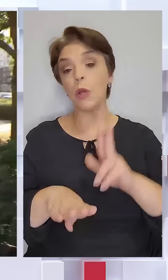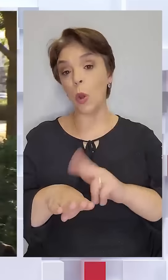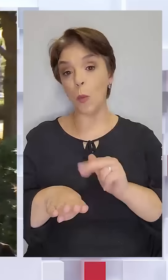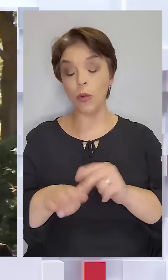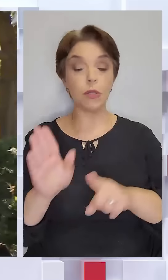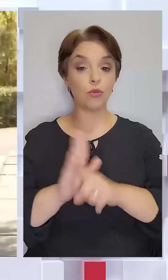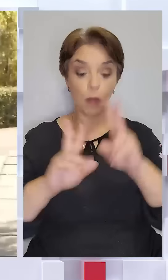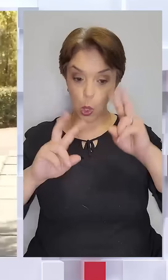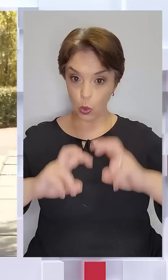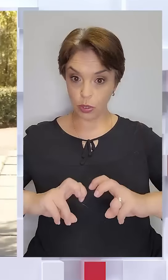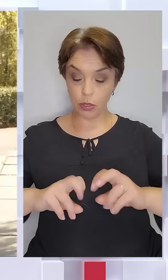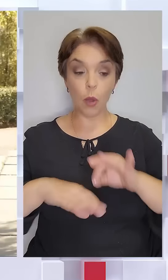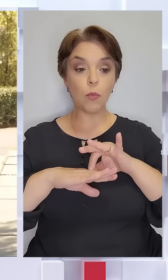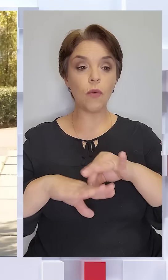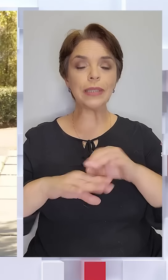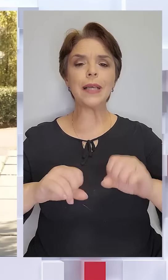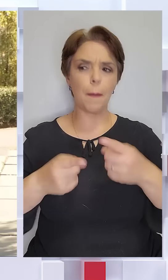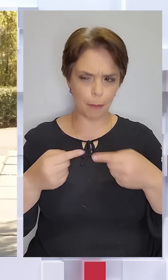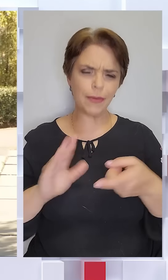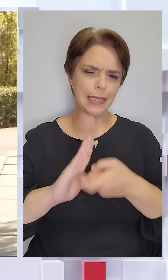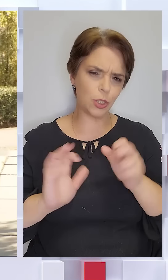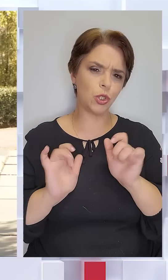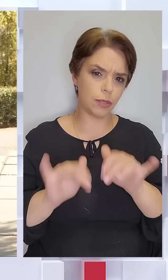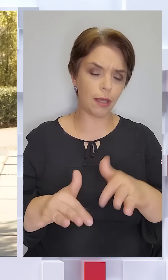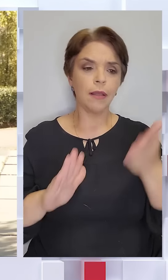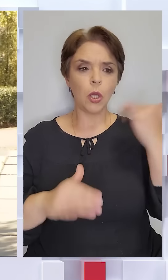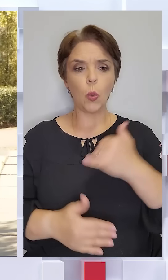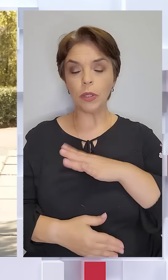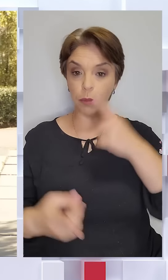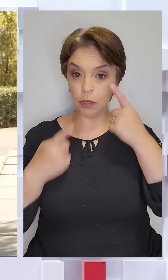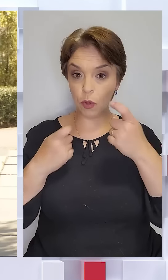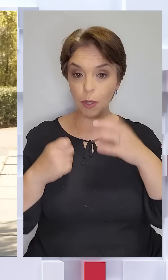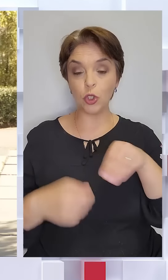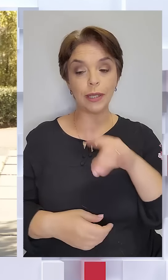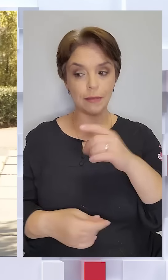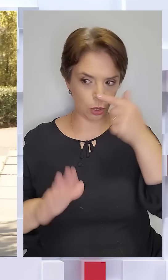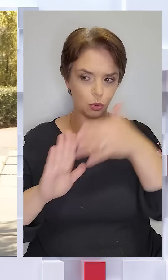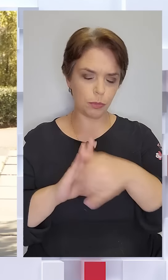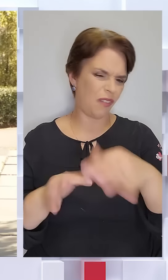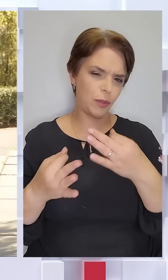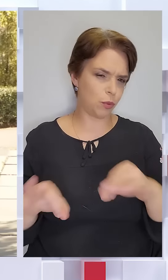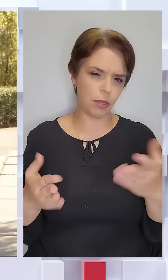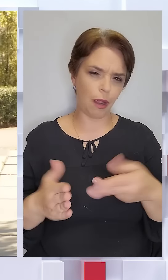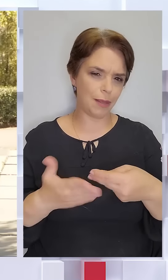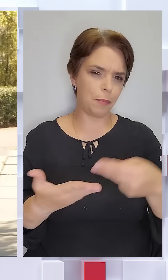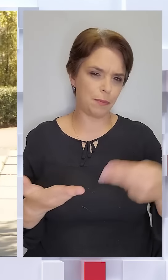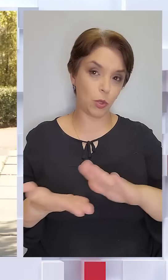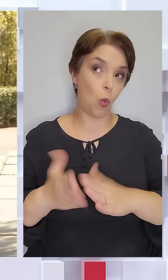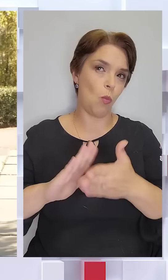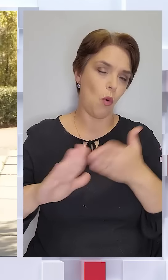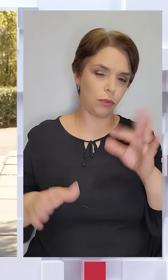поліція розпочала розслідування. Проводилися певні слідчі дії. Далі в мене була інформація, що Трейтяка, зрозуміло, там відпустили, якась там підписка,